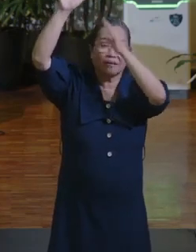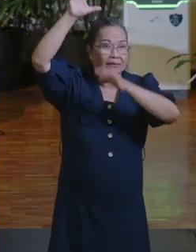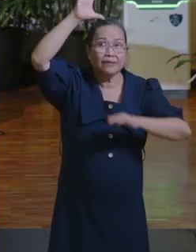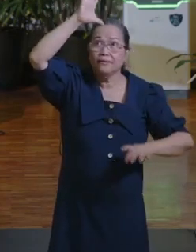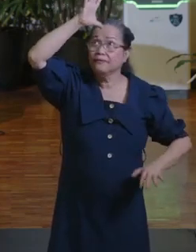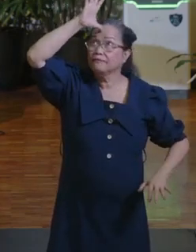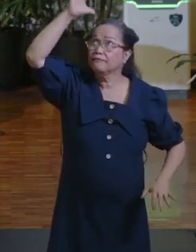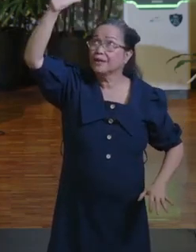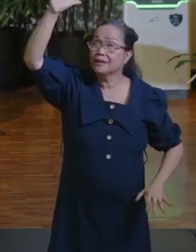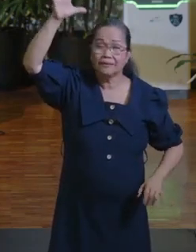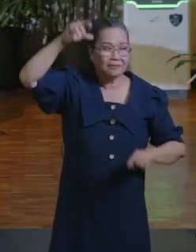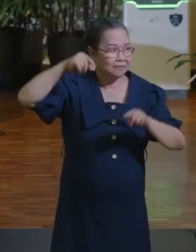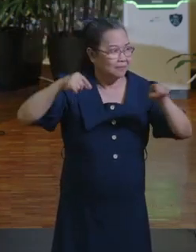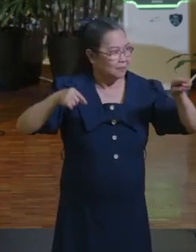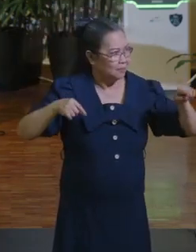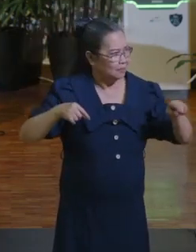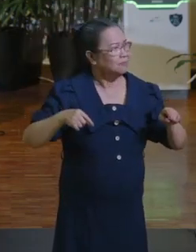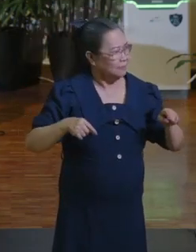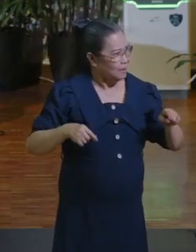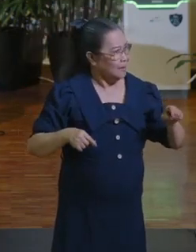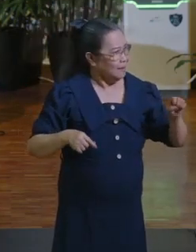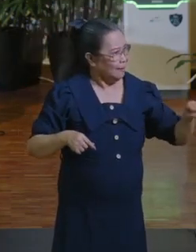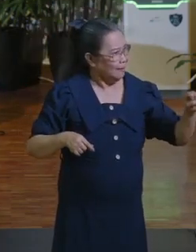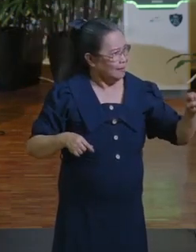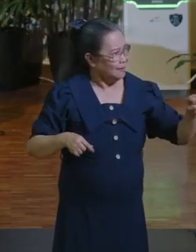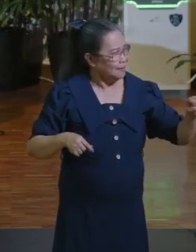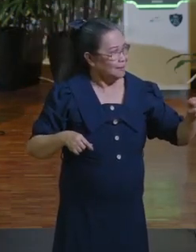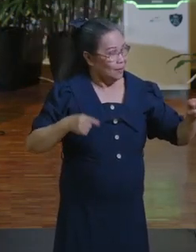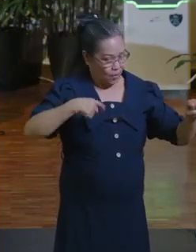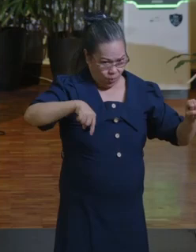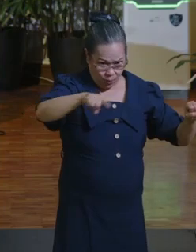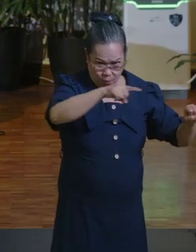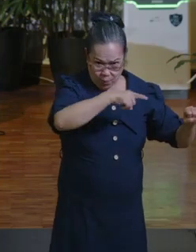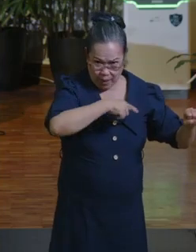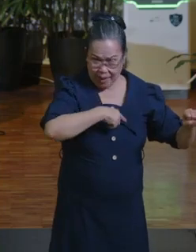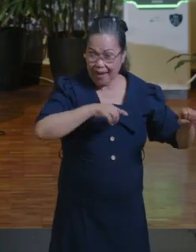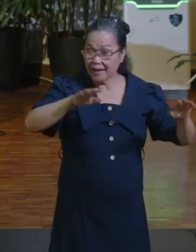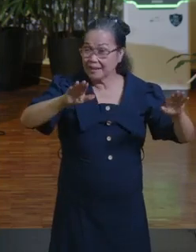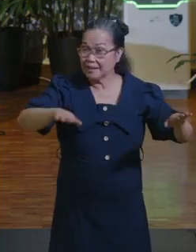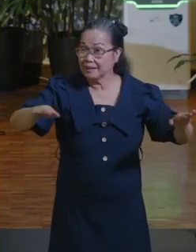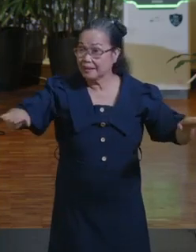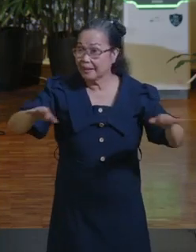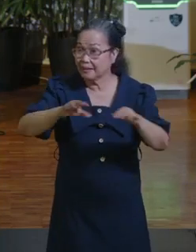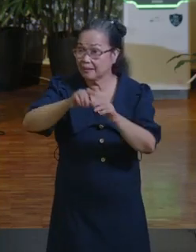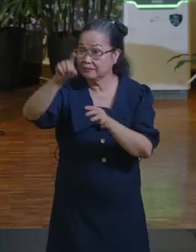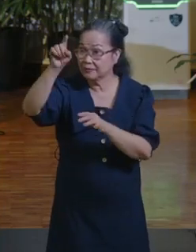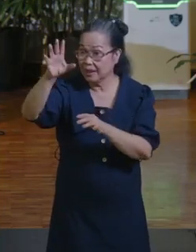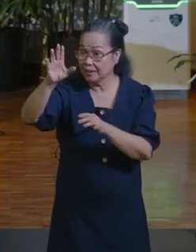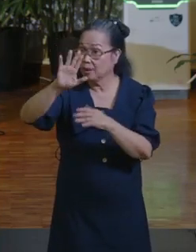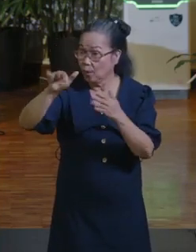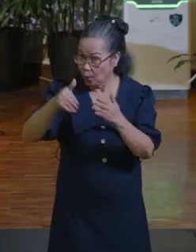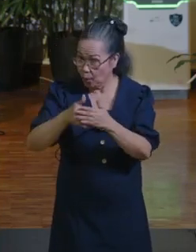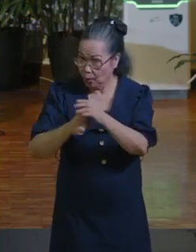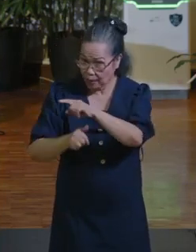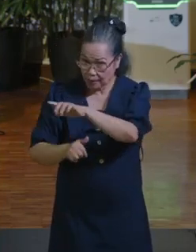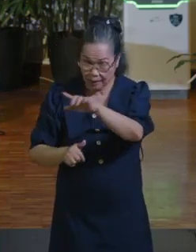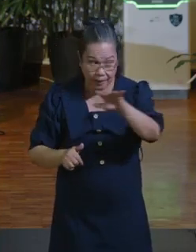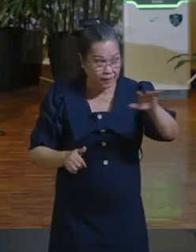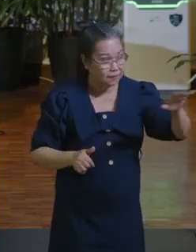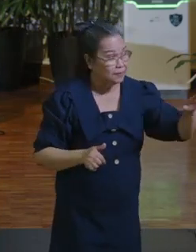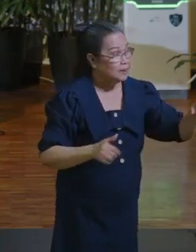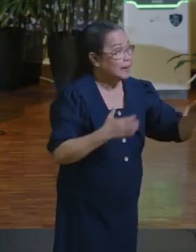ay totoo to some extent only. We are sons of God all